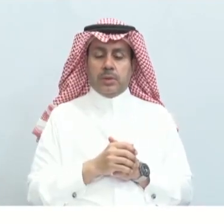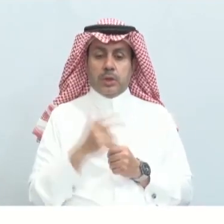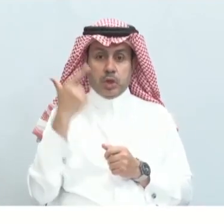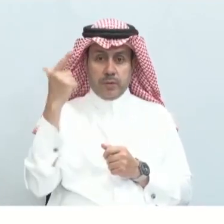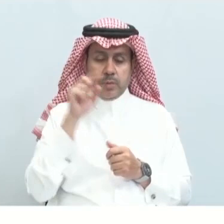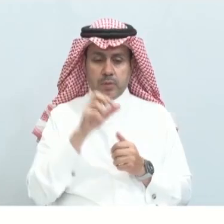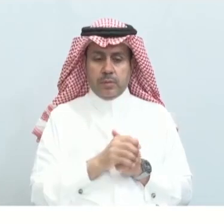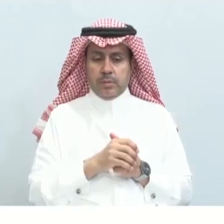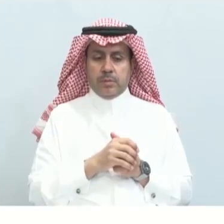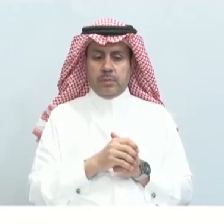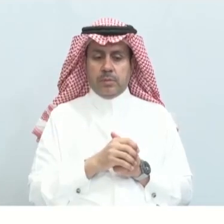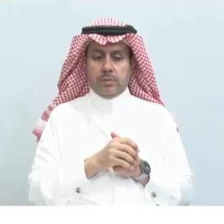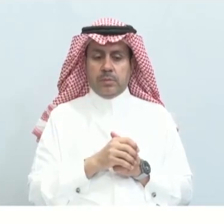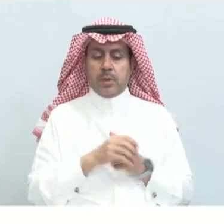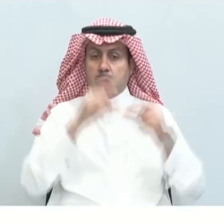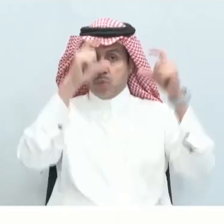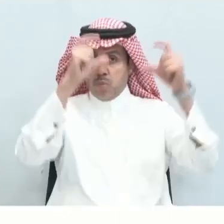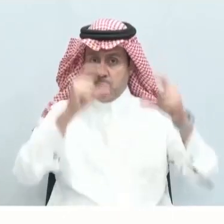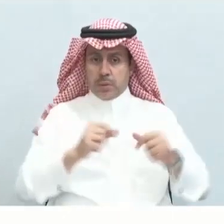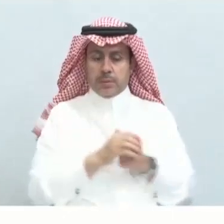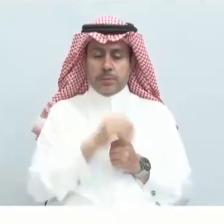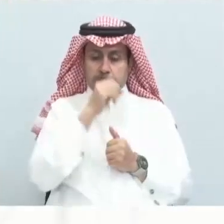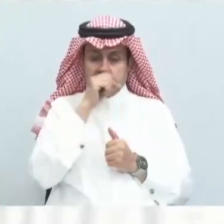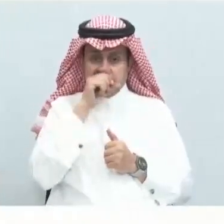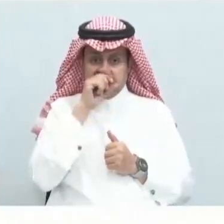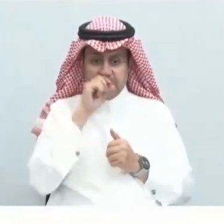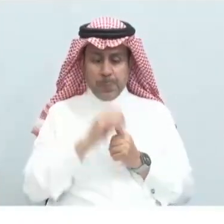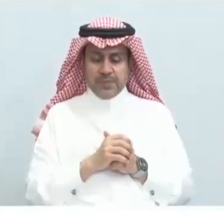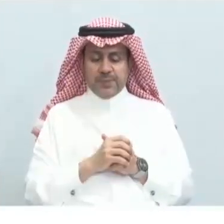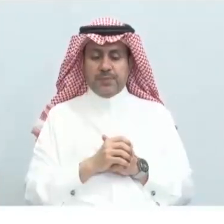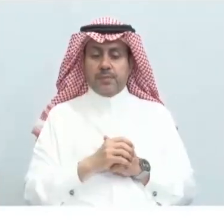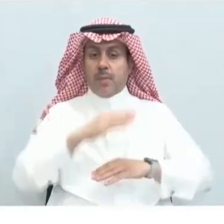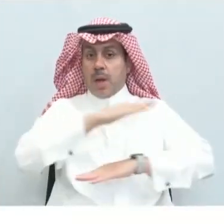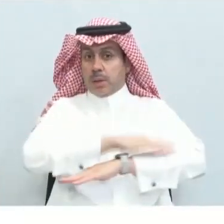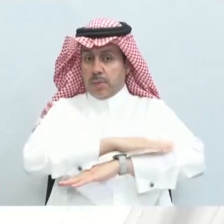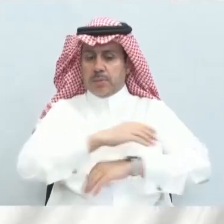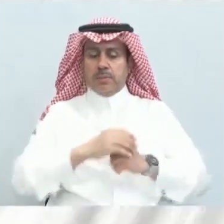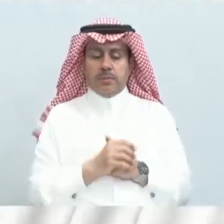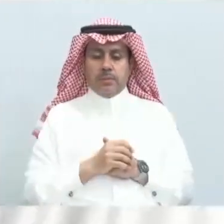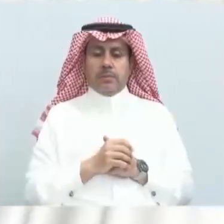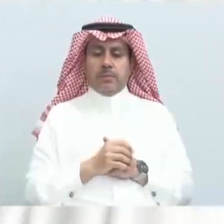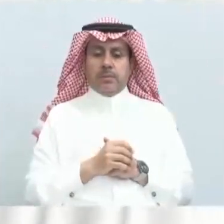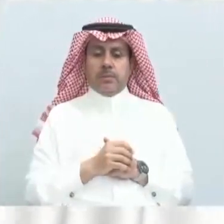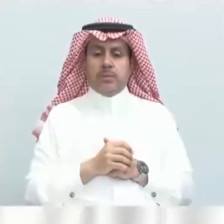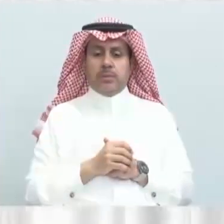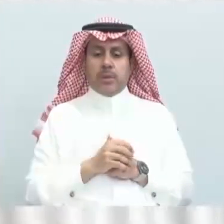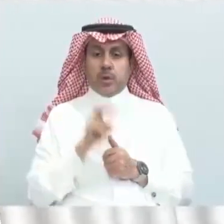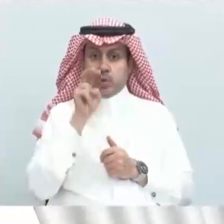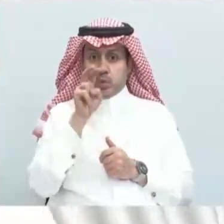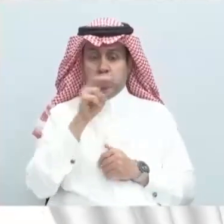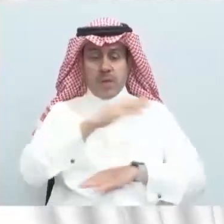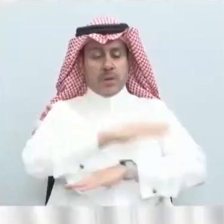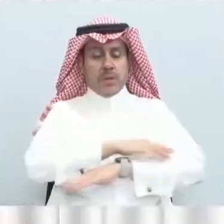وهذا هو هذه هي الموضوعات ولدينا الاداه الاداب انظروا الى